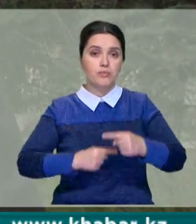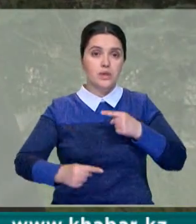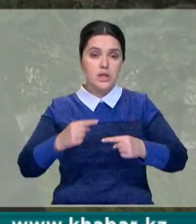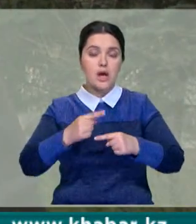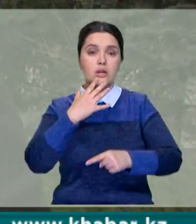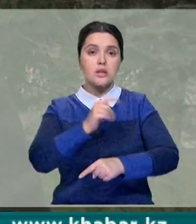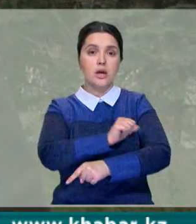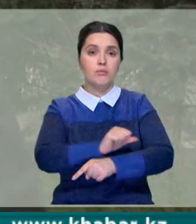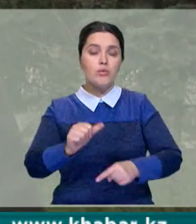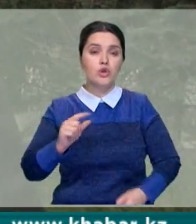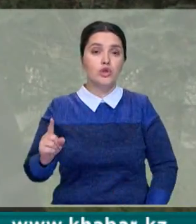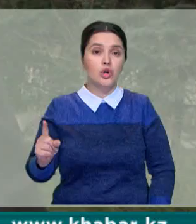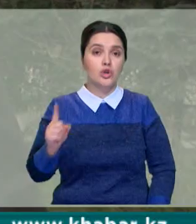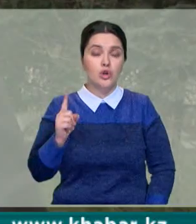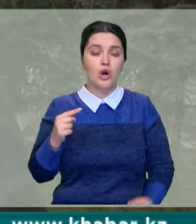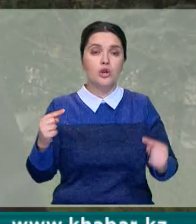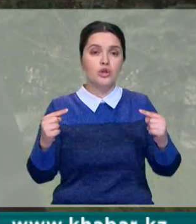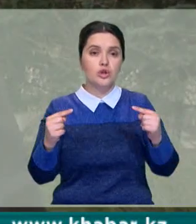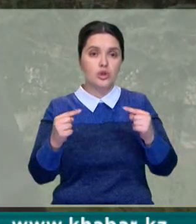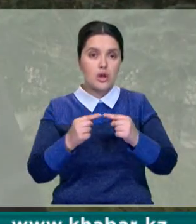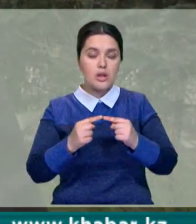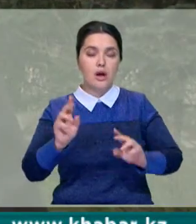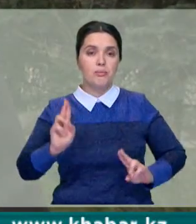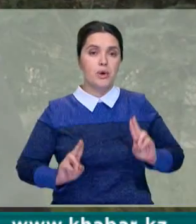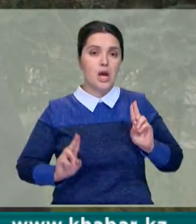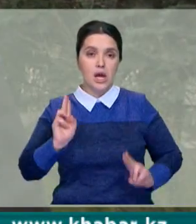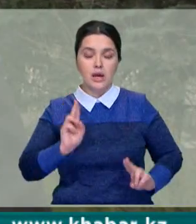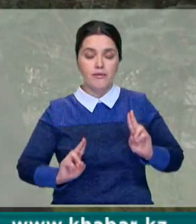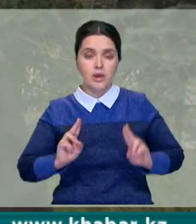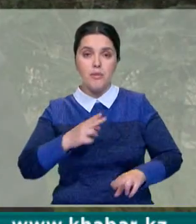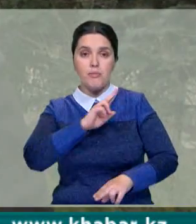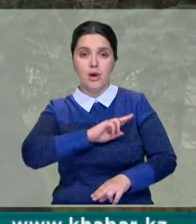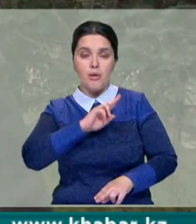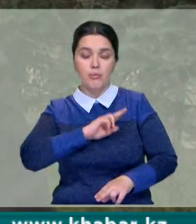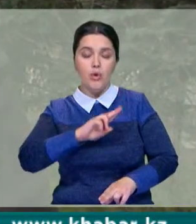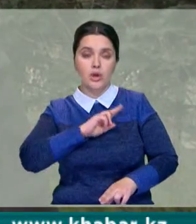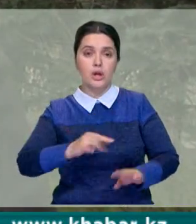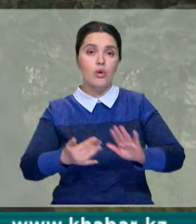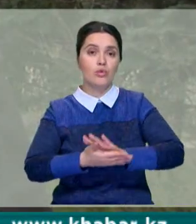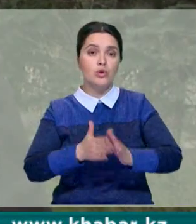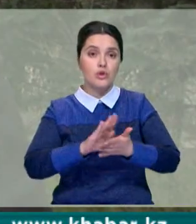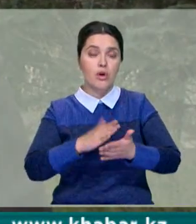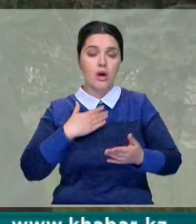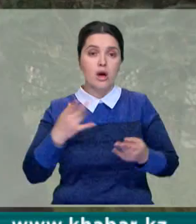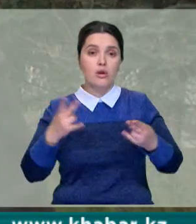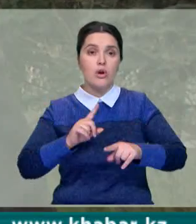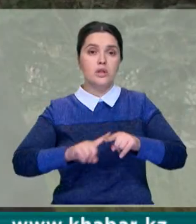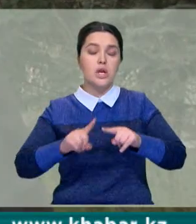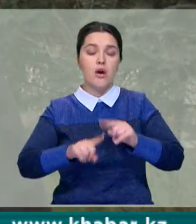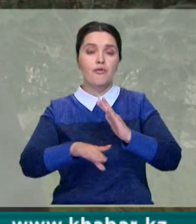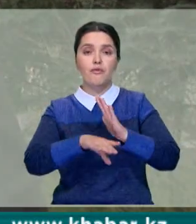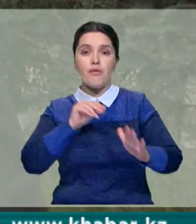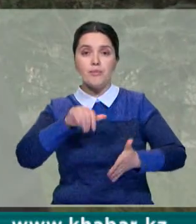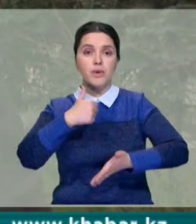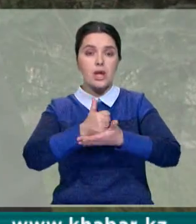и зарубежный, ждет от нас четких и ясных правил игры, стабильных условий. Поэтому нам просто необходимо скорее определиться